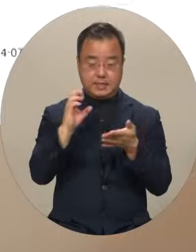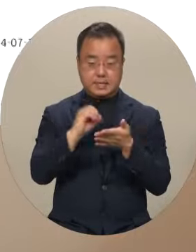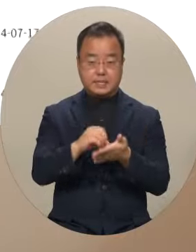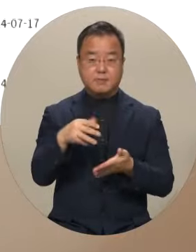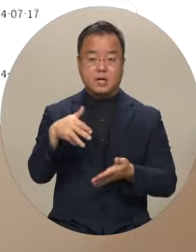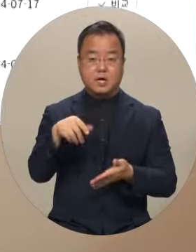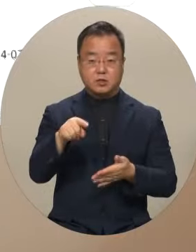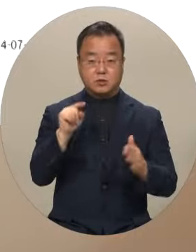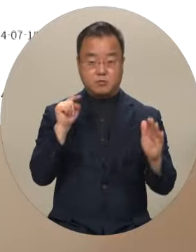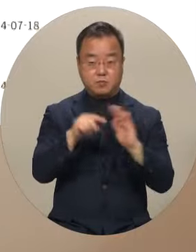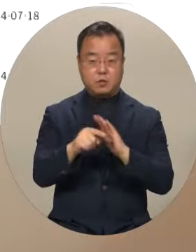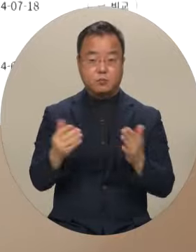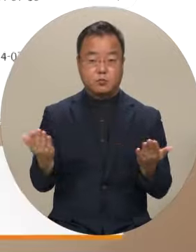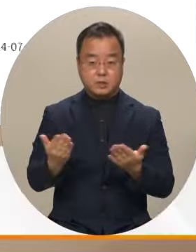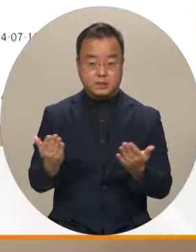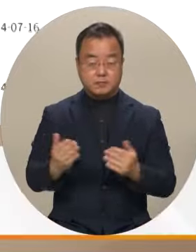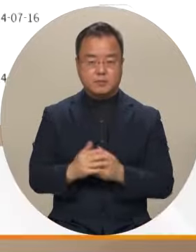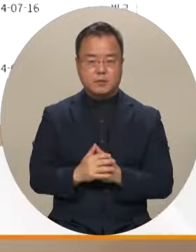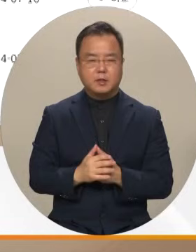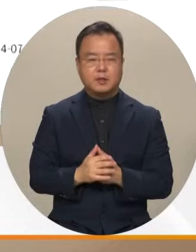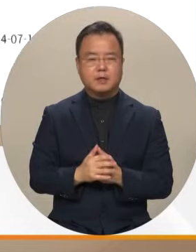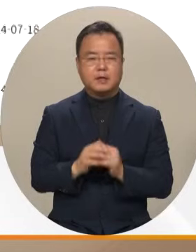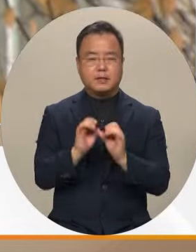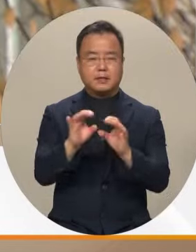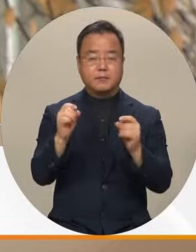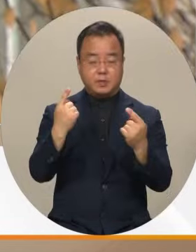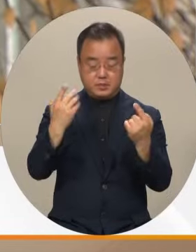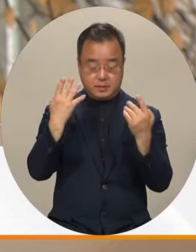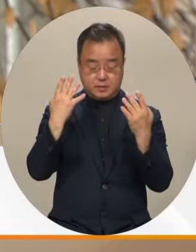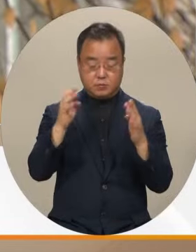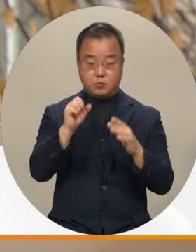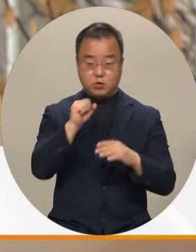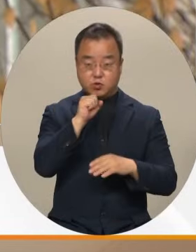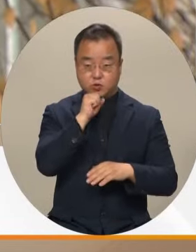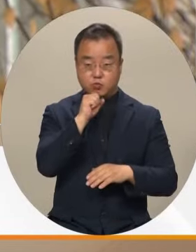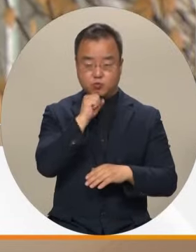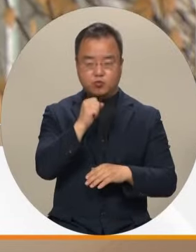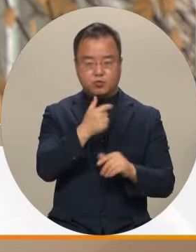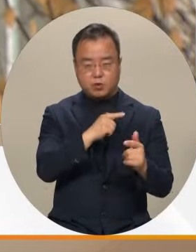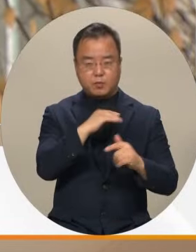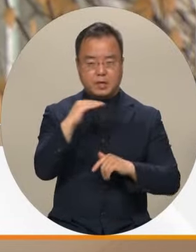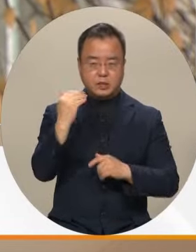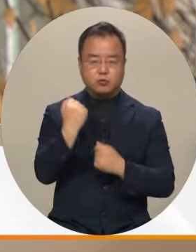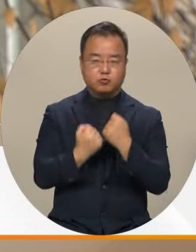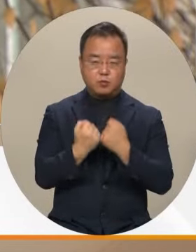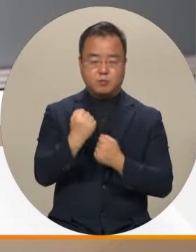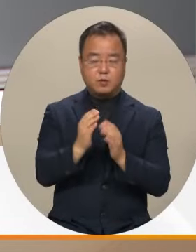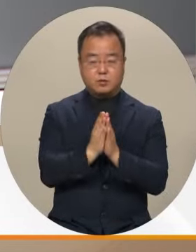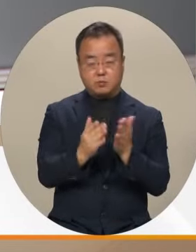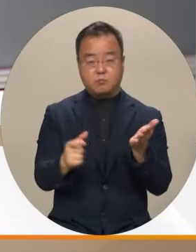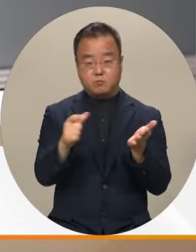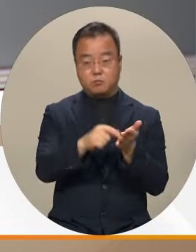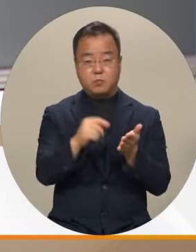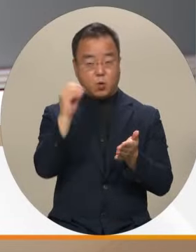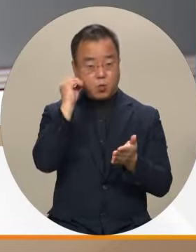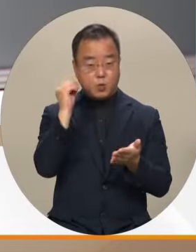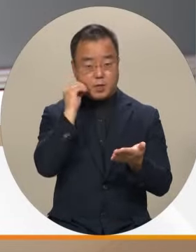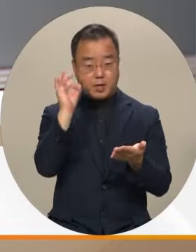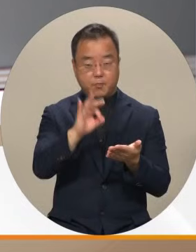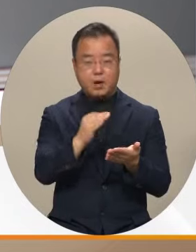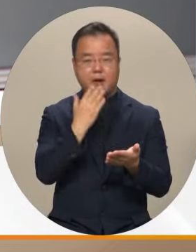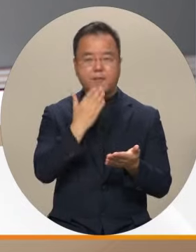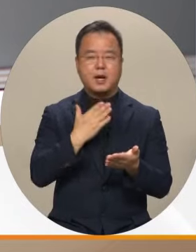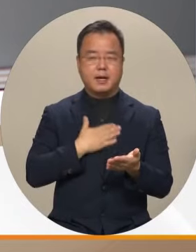것입니다 대학별로 입시 결과를 정리해서 탑재하기 때문에 쉽게 찾아볼 수 있습니다 또한 그 대학 입학처를